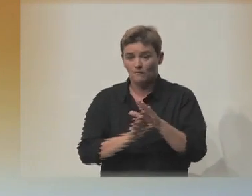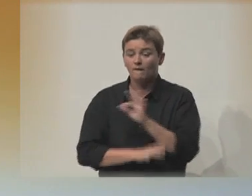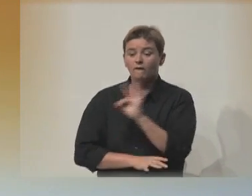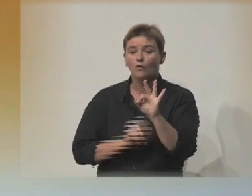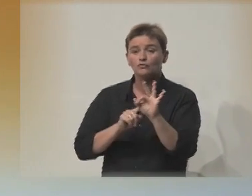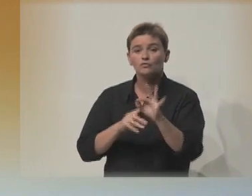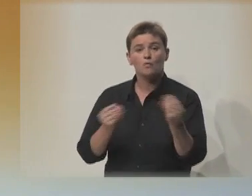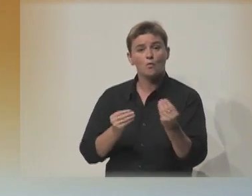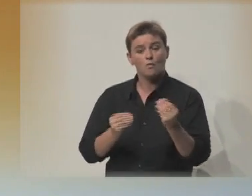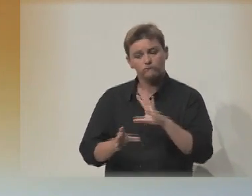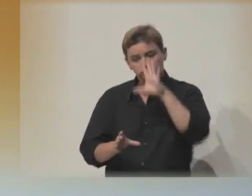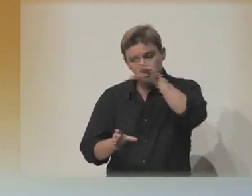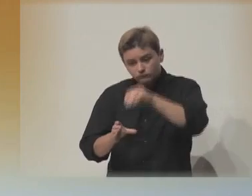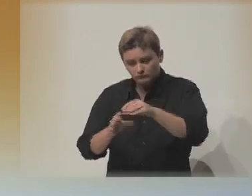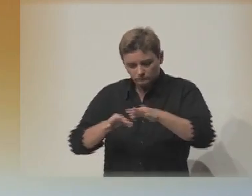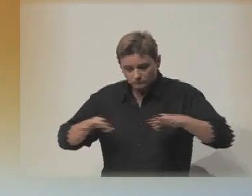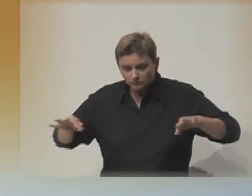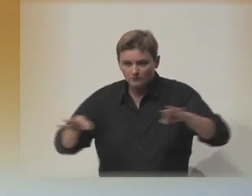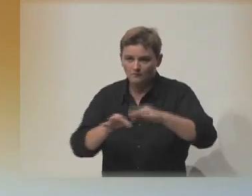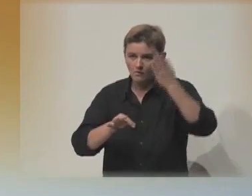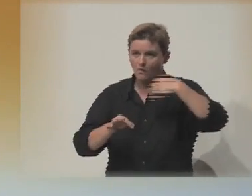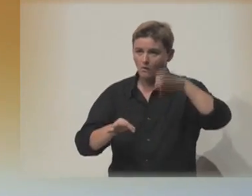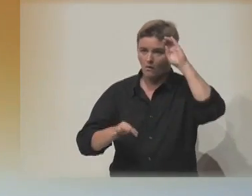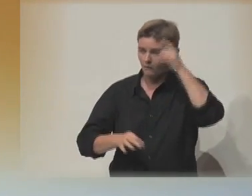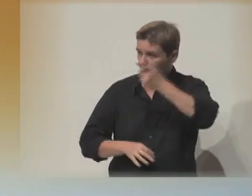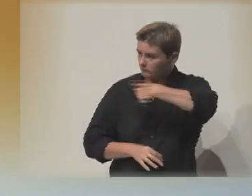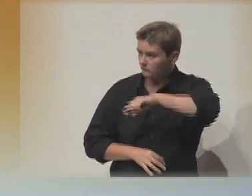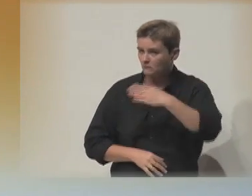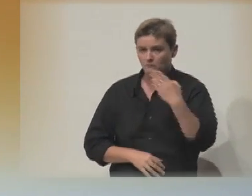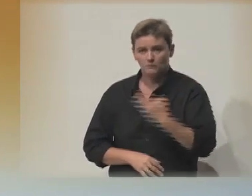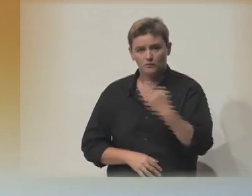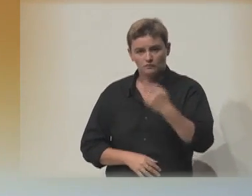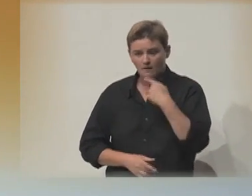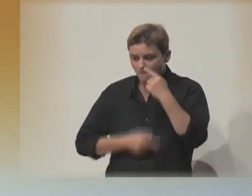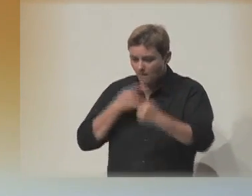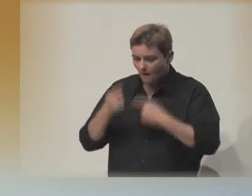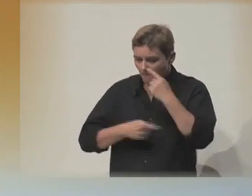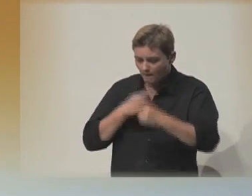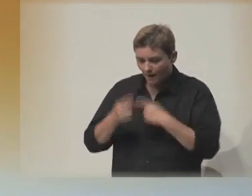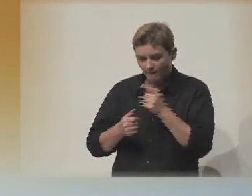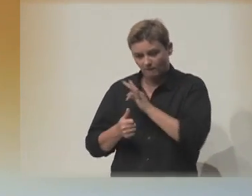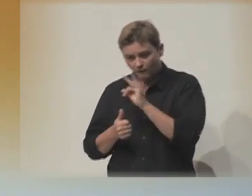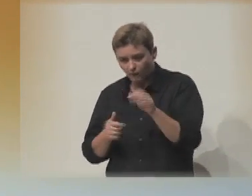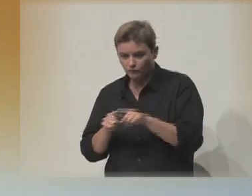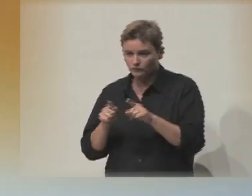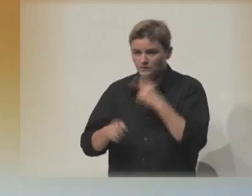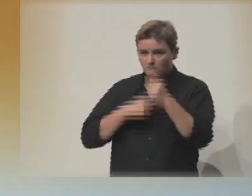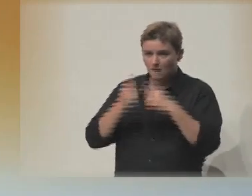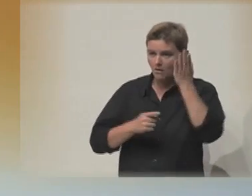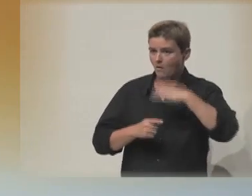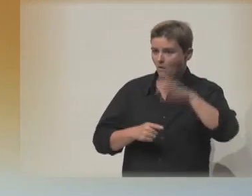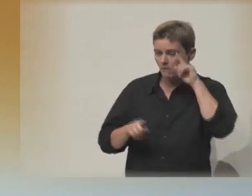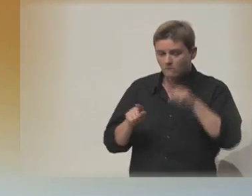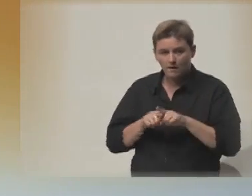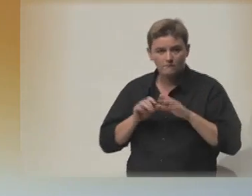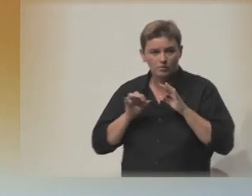Europe. Que nous avons besoin, nous tous, de parler en même temps